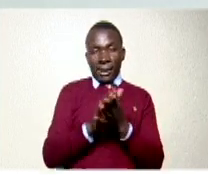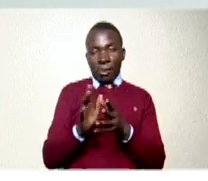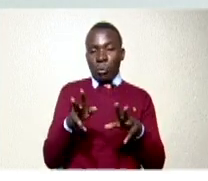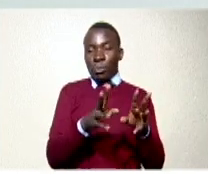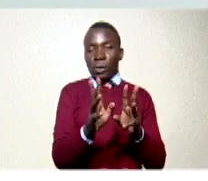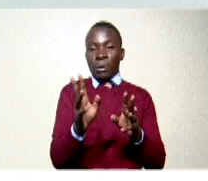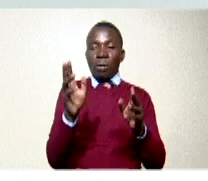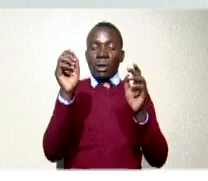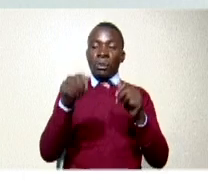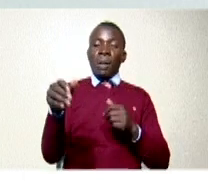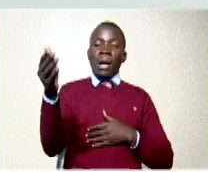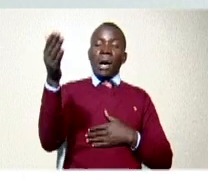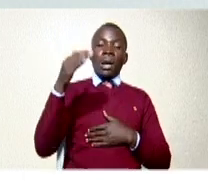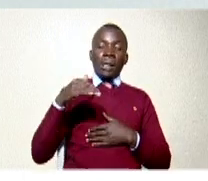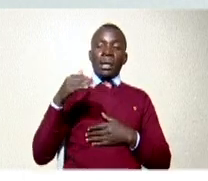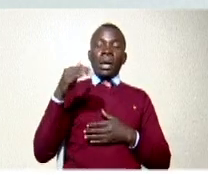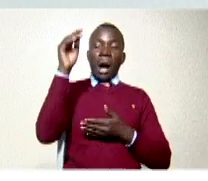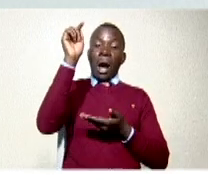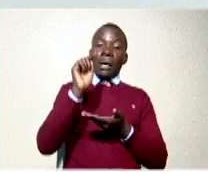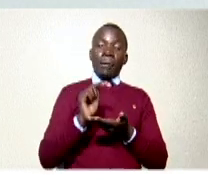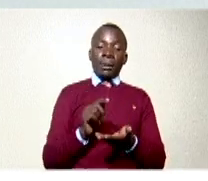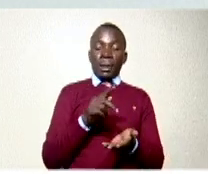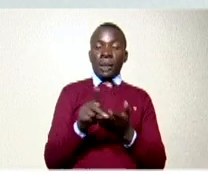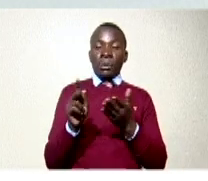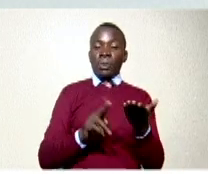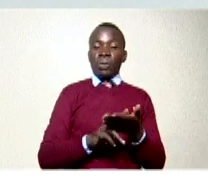kuba hagabanuka ikiguzi cyo gukoresha iriya miyoboro